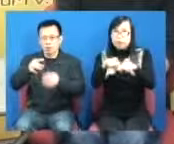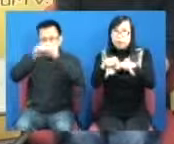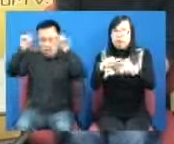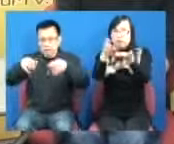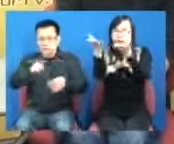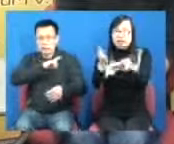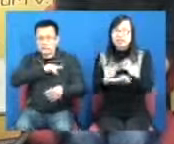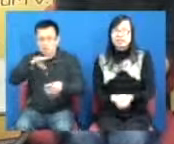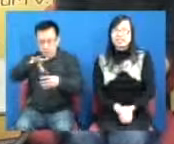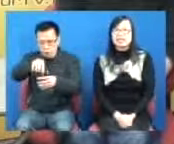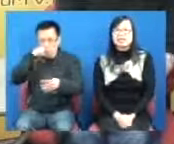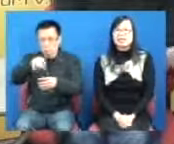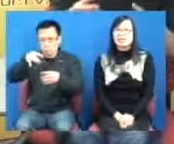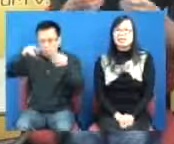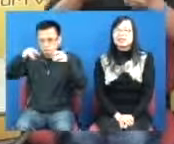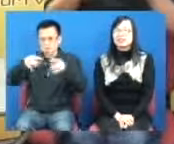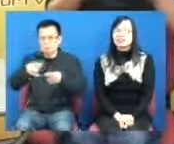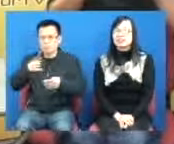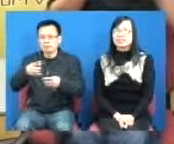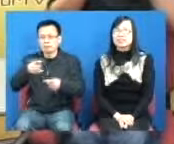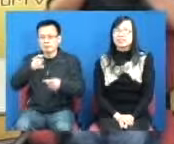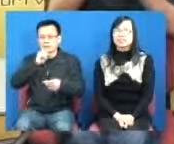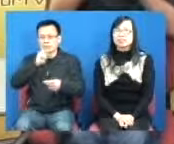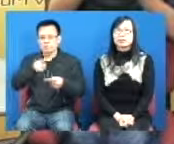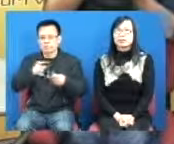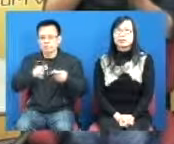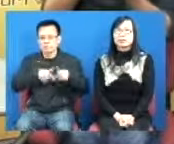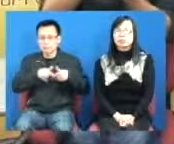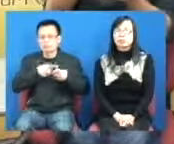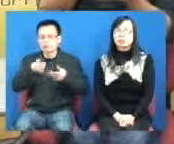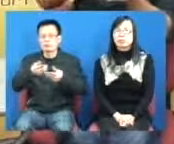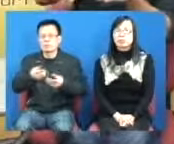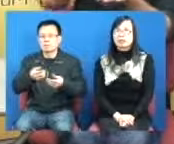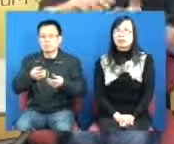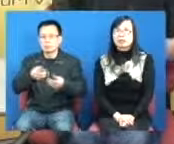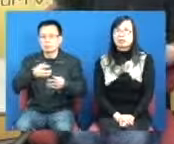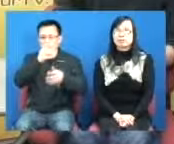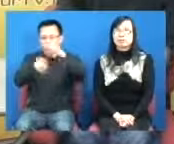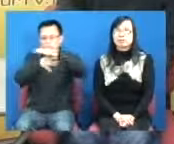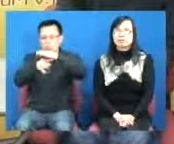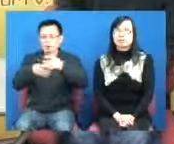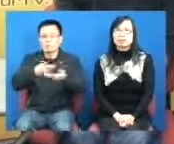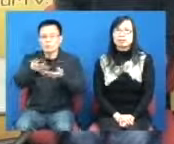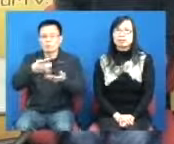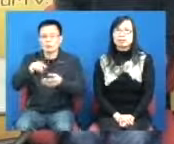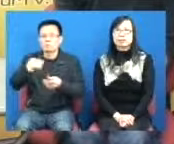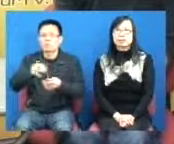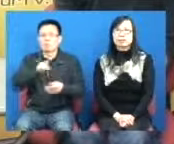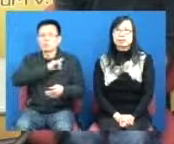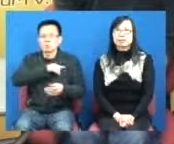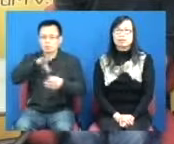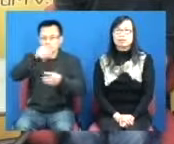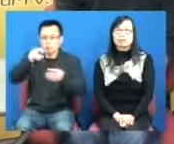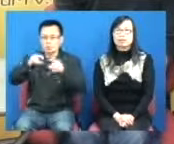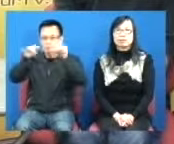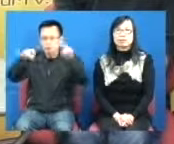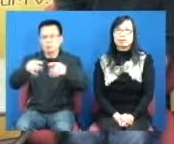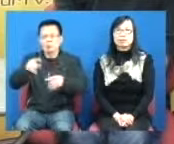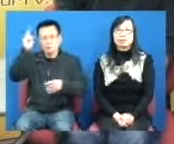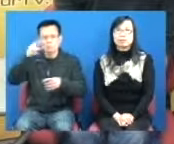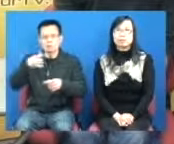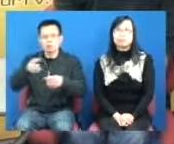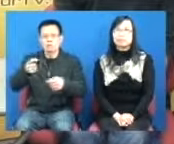自己找回來的你以為這麽好心人家政府各個部門在這麽散些方式給大家給意見嗎其實在次